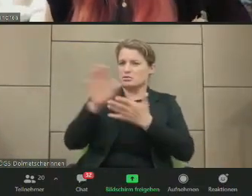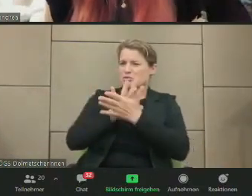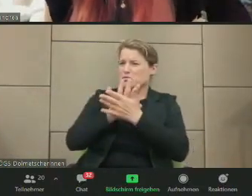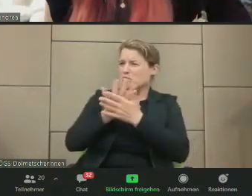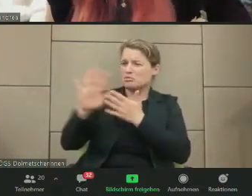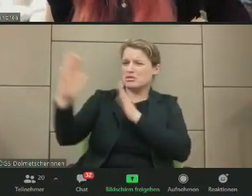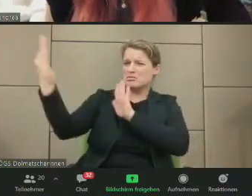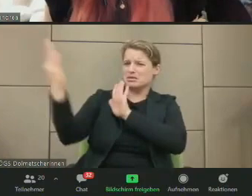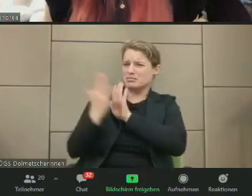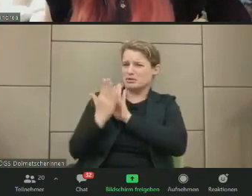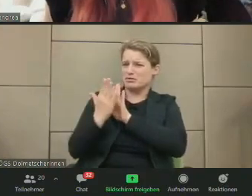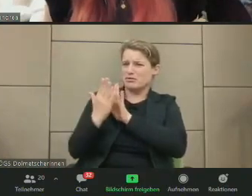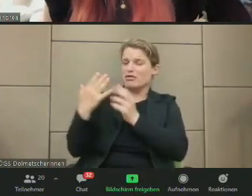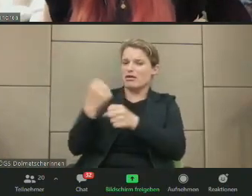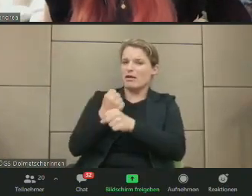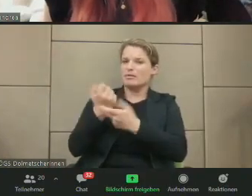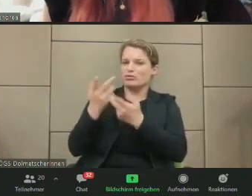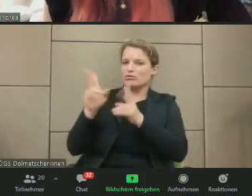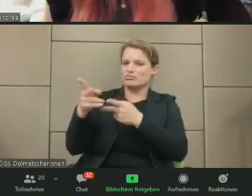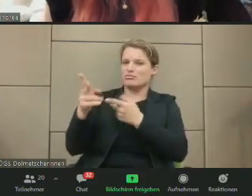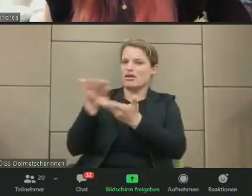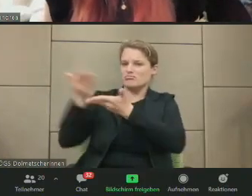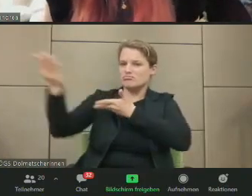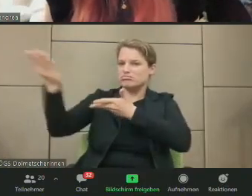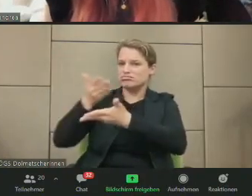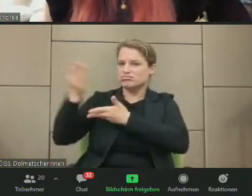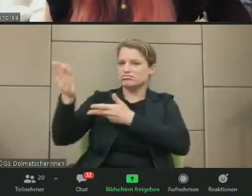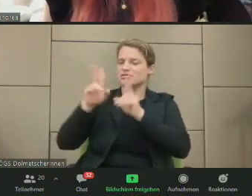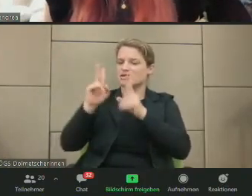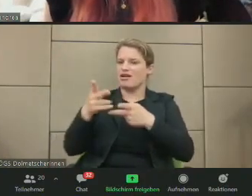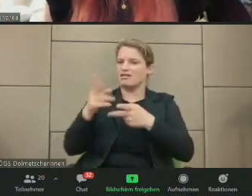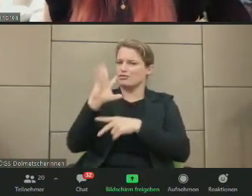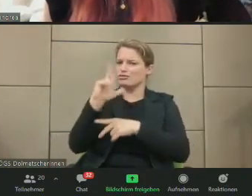hat und die man nicht kennt und so. Und das finde ich auch ganz lässig.